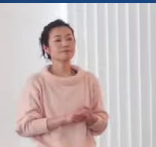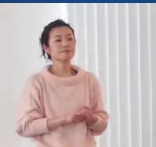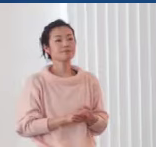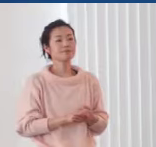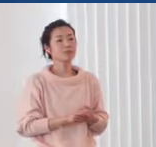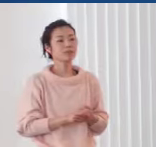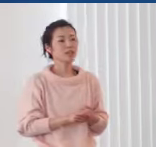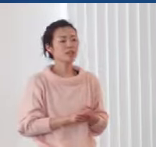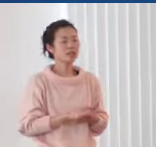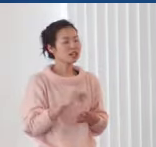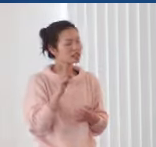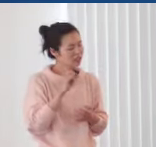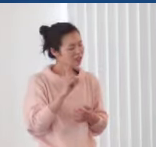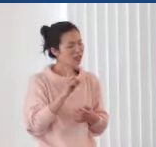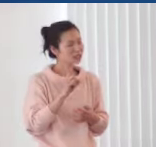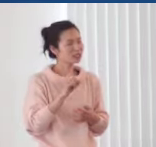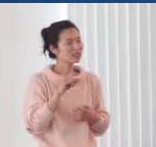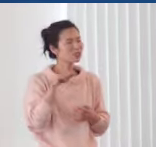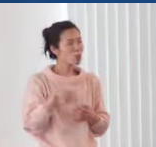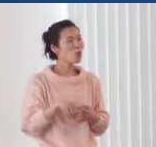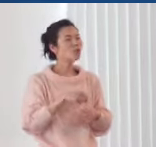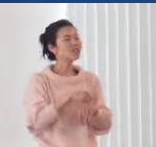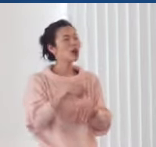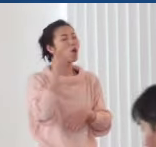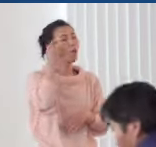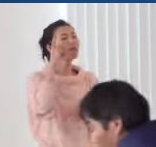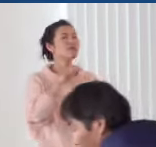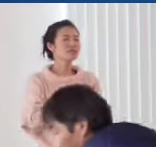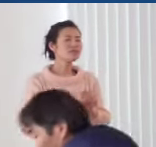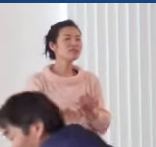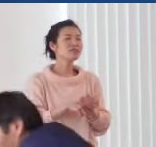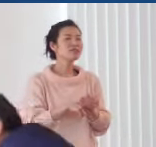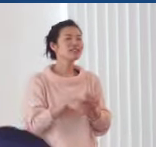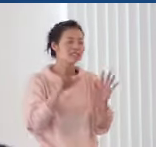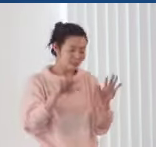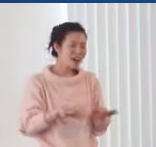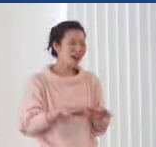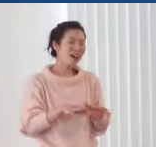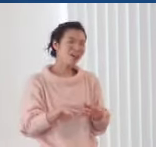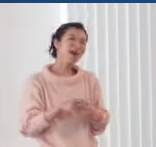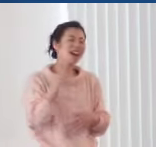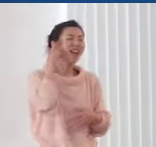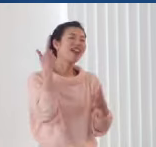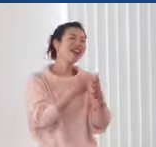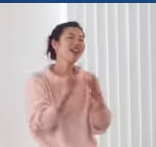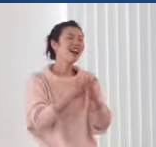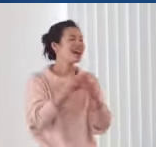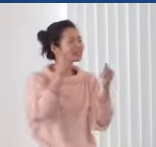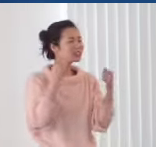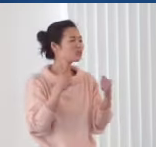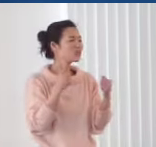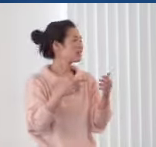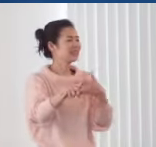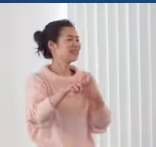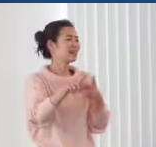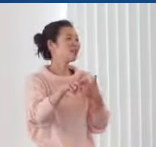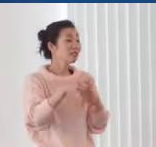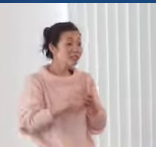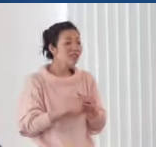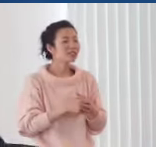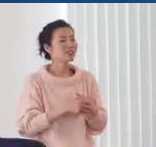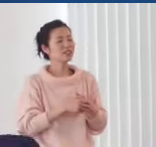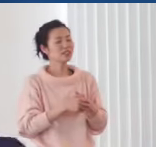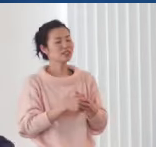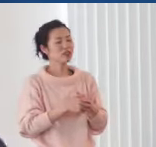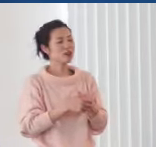ただなんとなくここに時間があるということではありません。時間も神様によって、作